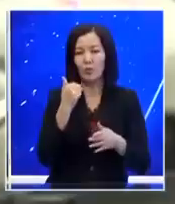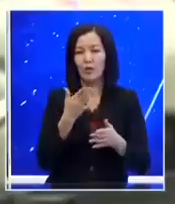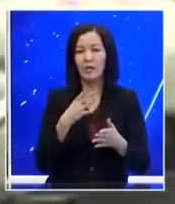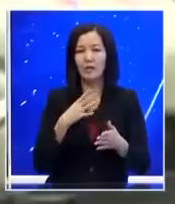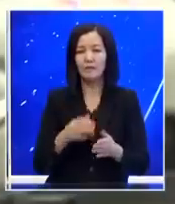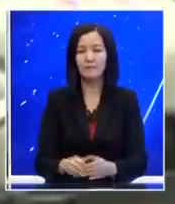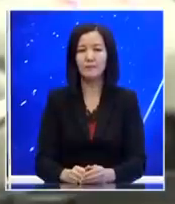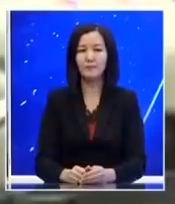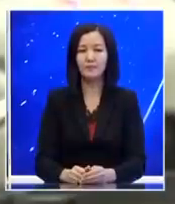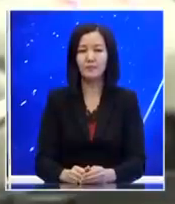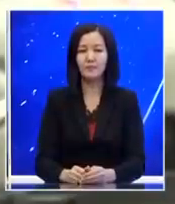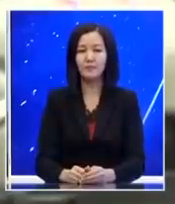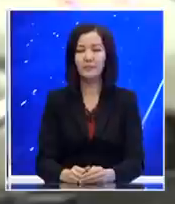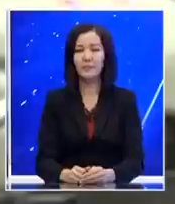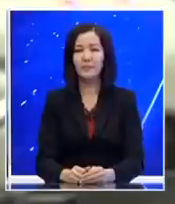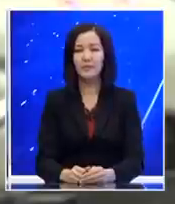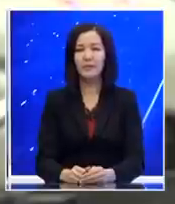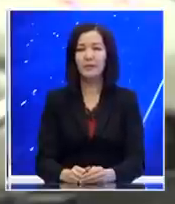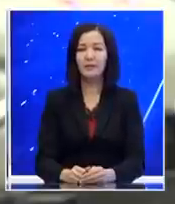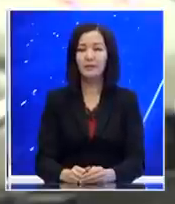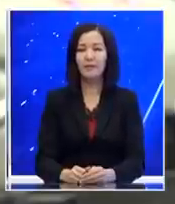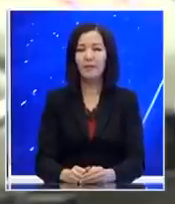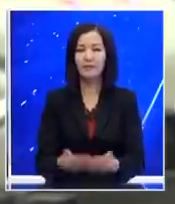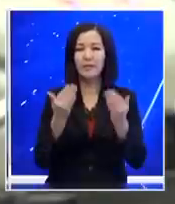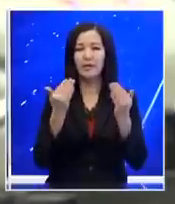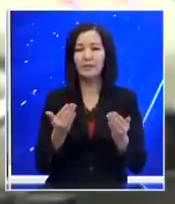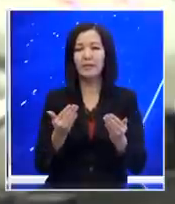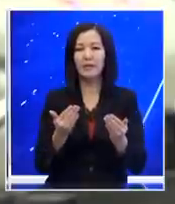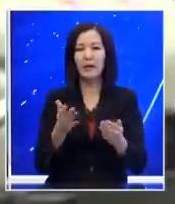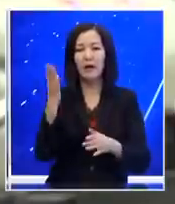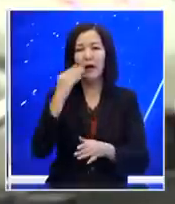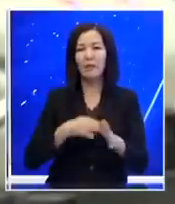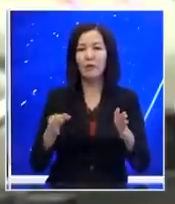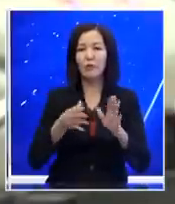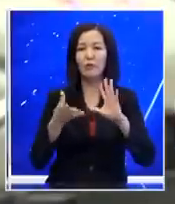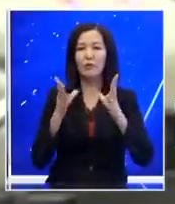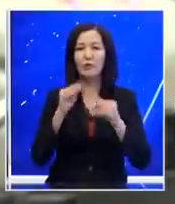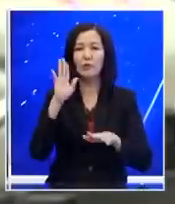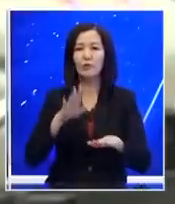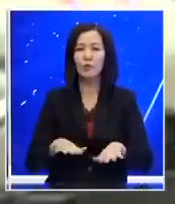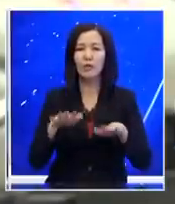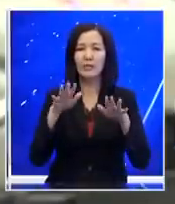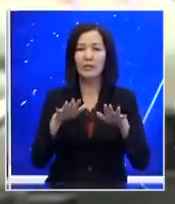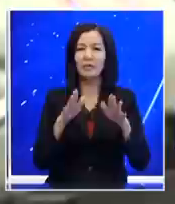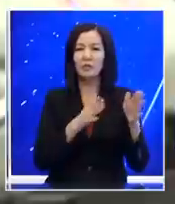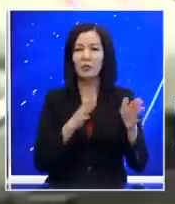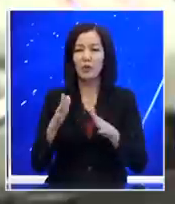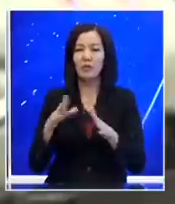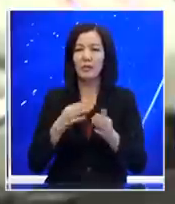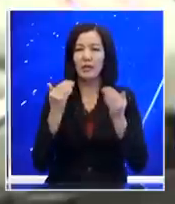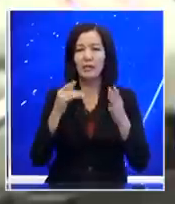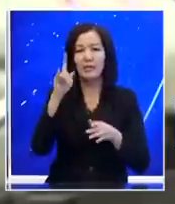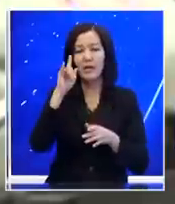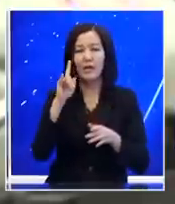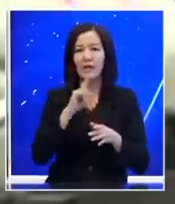айтады. На основании прогноза РГП Казгидромет. Қазіргі таңда Алматы облысы бойынша су тасқын жағдайы тұрақты. Алайда